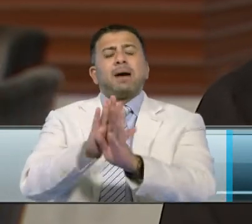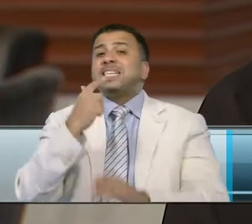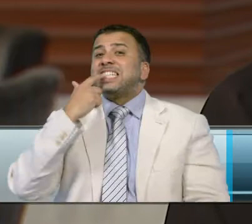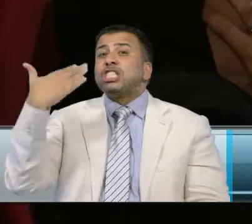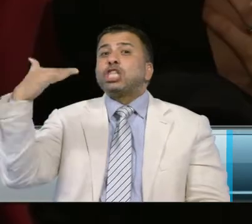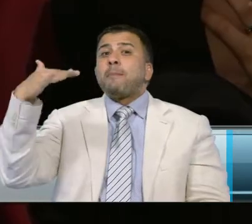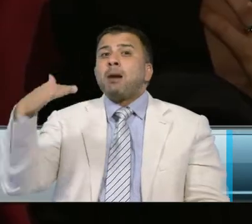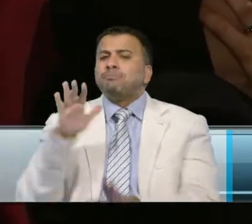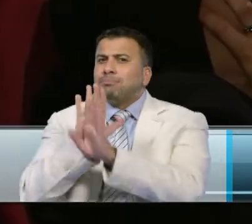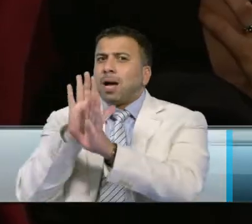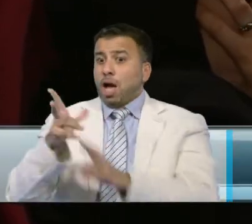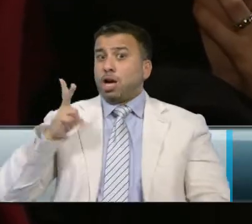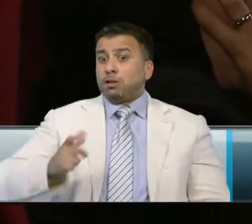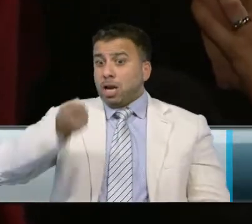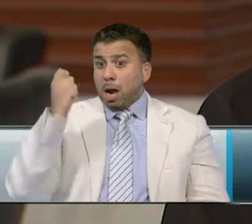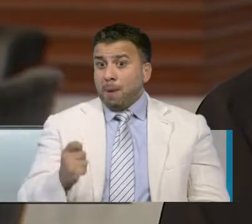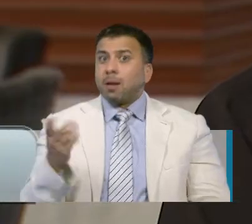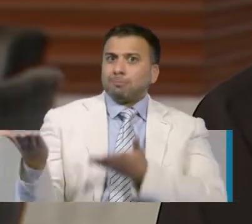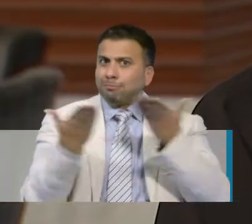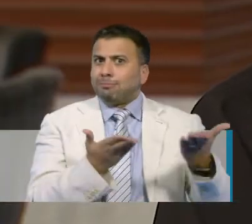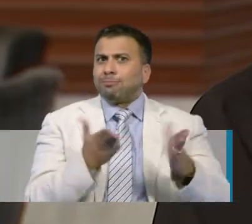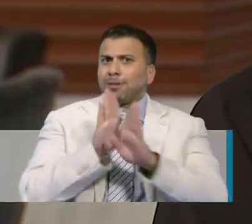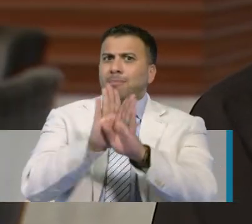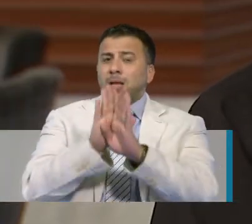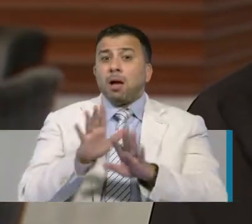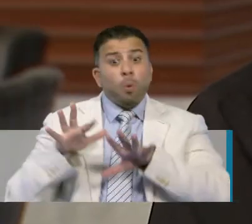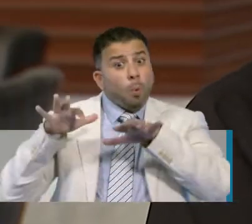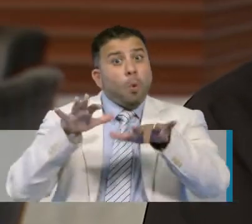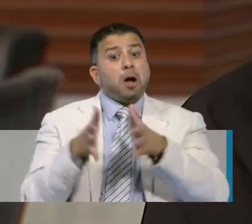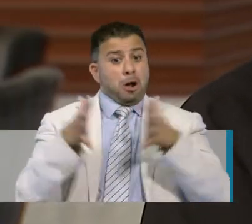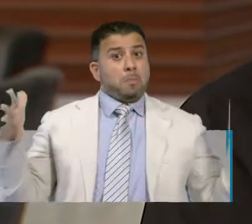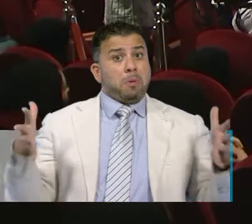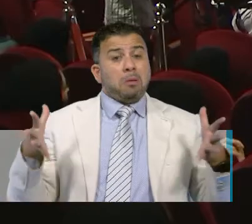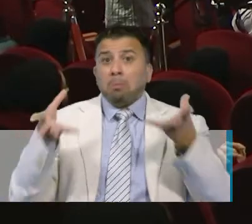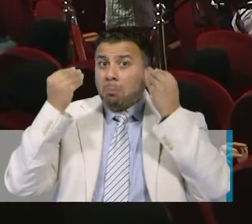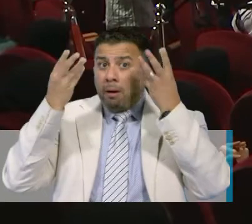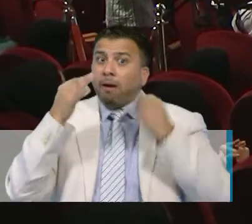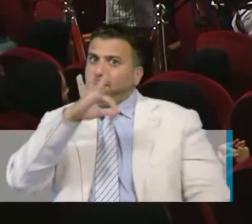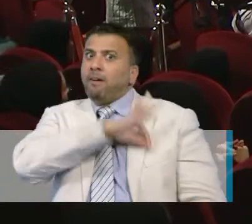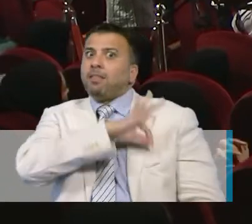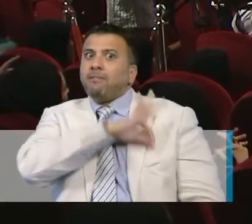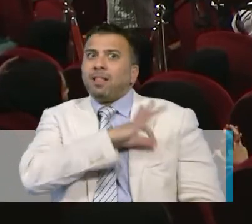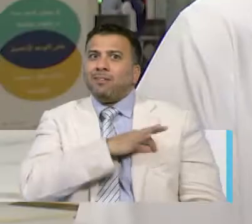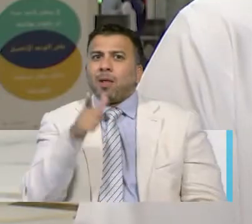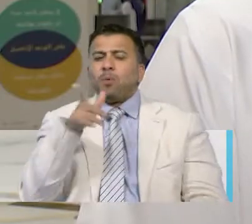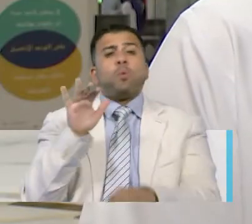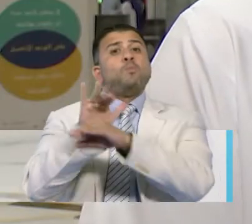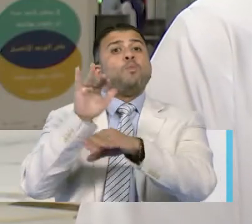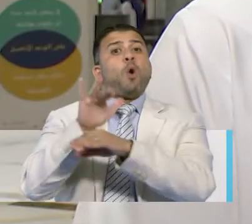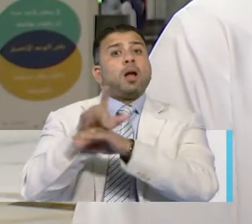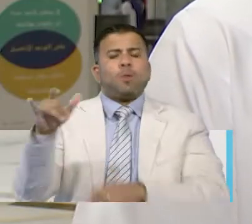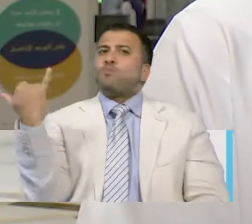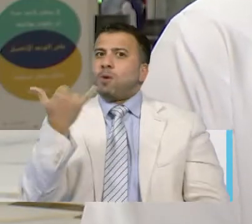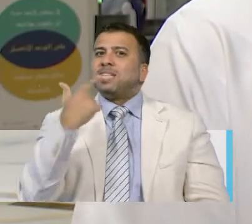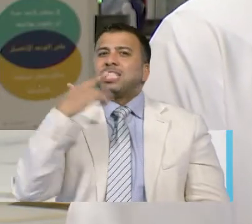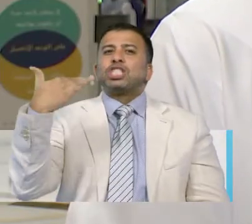في دخول مجال ريادة الأعمال. الحمد لله كان الحضور كبير جدا والجميع استفاد من هذه الورشة. مثل هذه المحاضرات مهمة جدا للشباب، وخاصة احنا